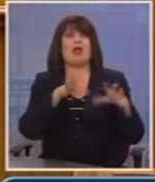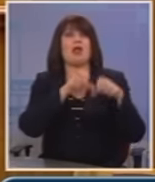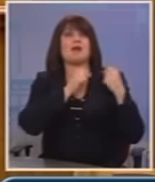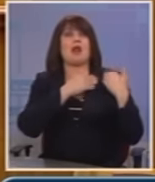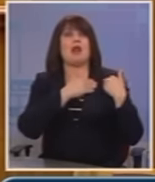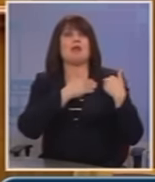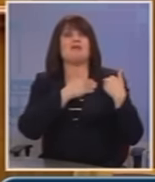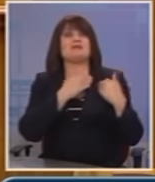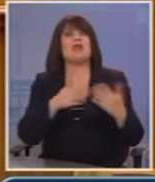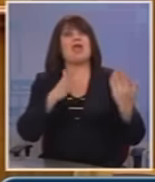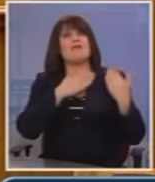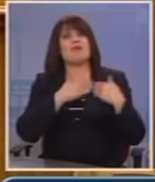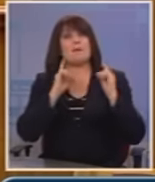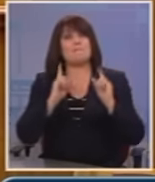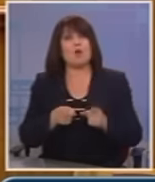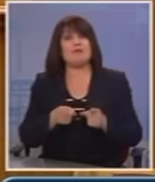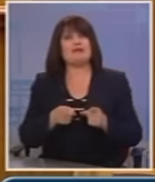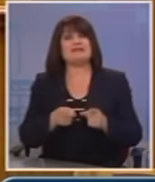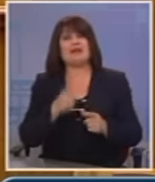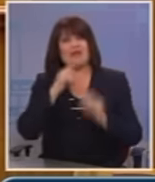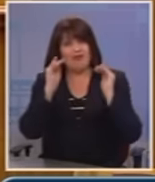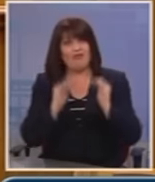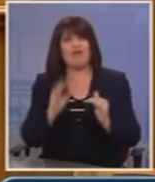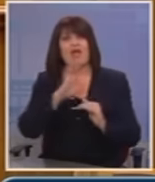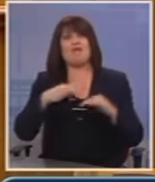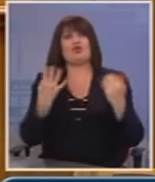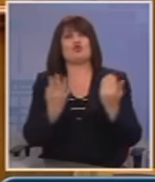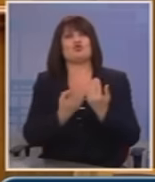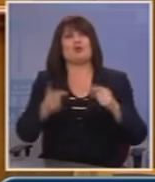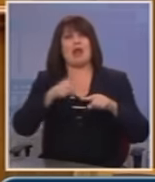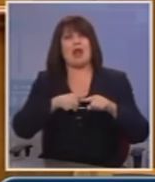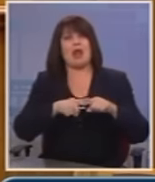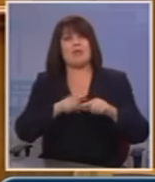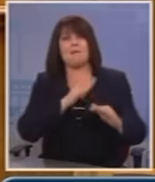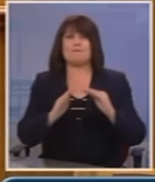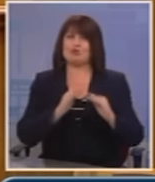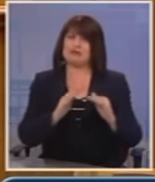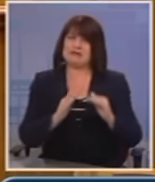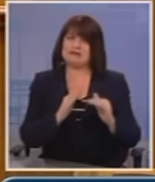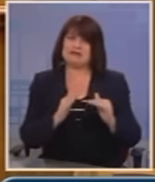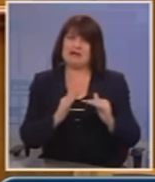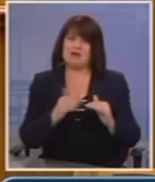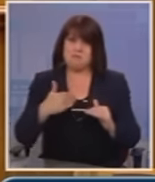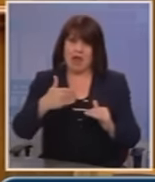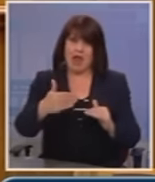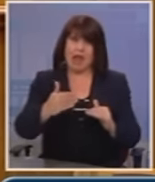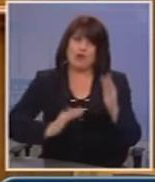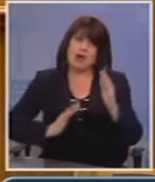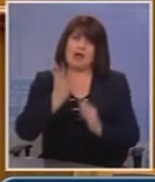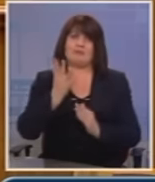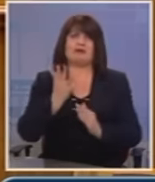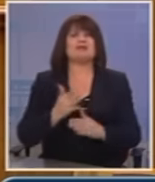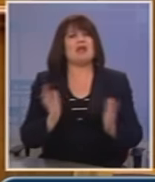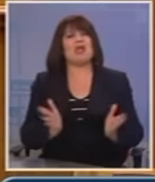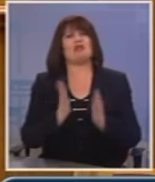την ευθύνη της απόφασης για να παραμείνει η χώρα στην Ευρωζώνη και να διασφαλιστεί η προοπτική της ανάπτυξης.